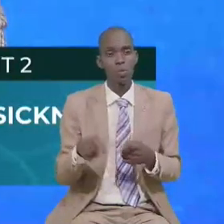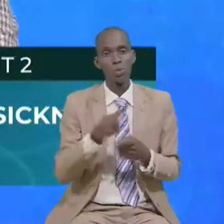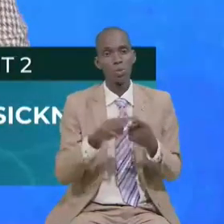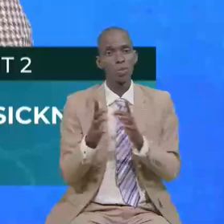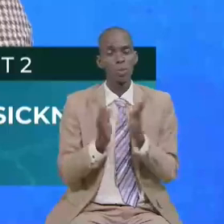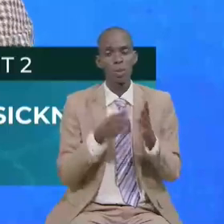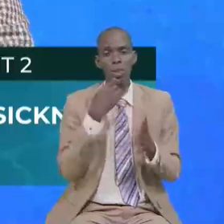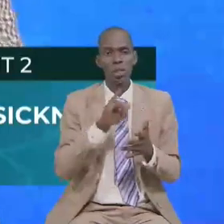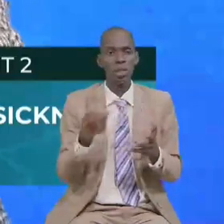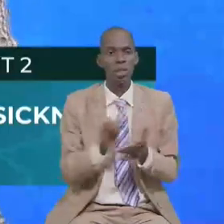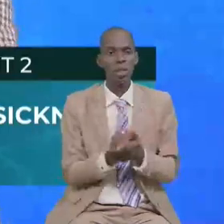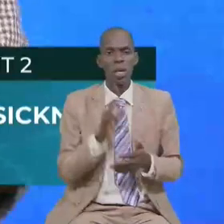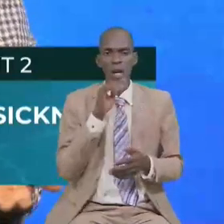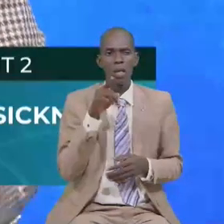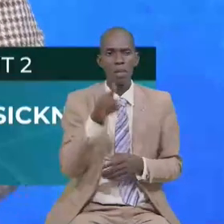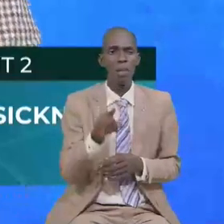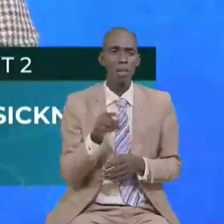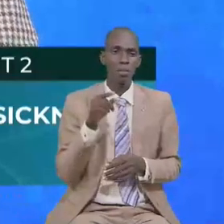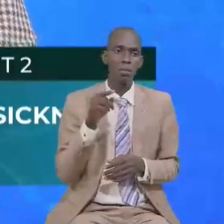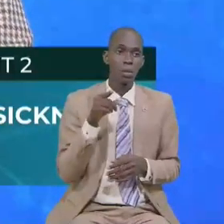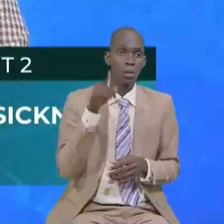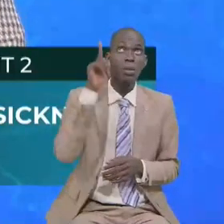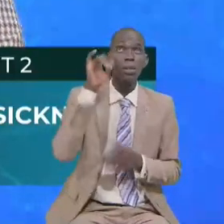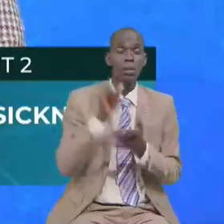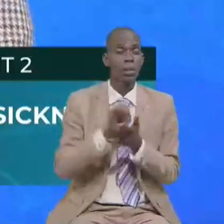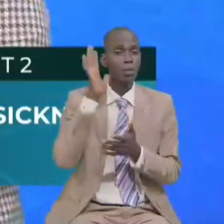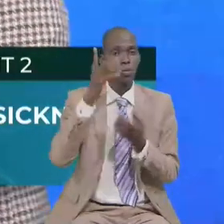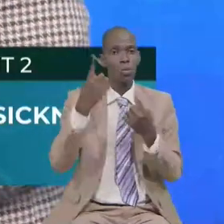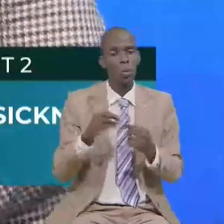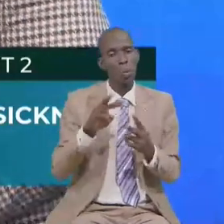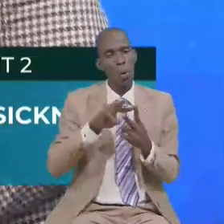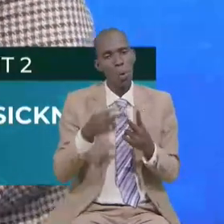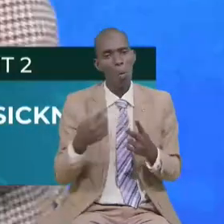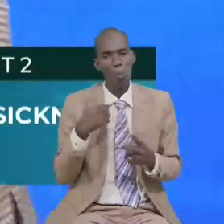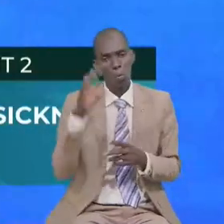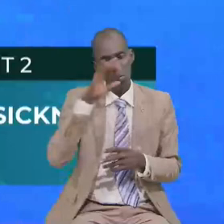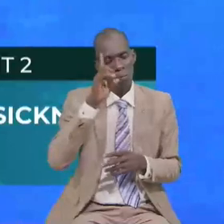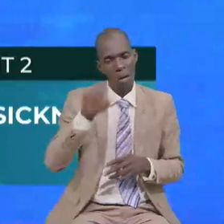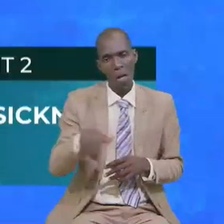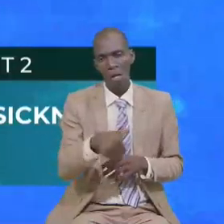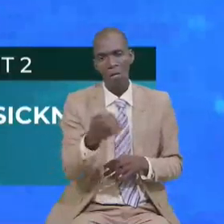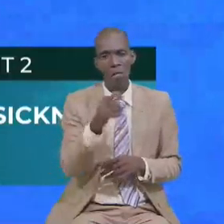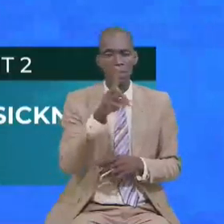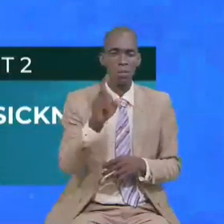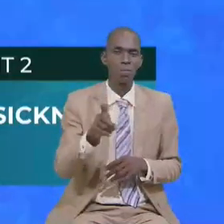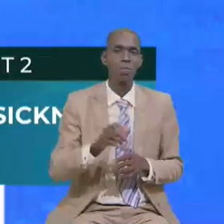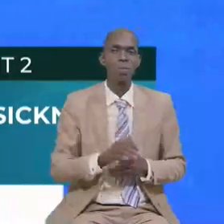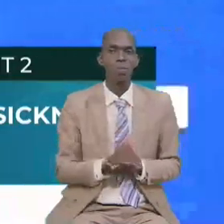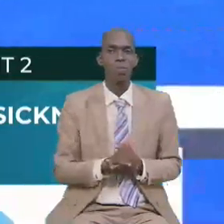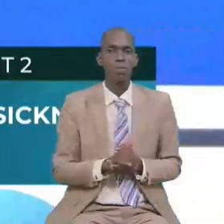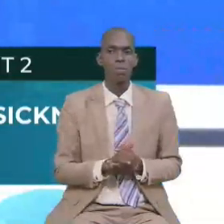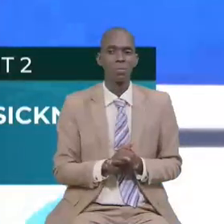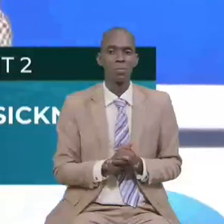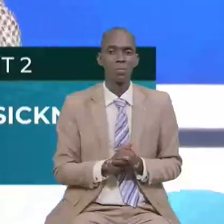Il en appela deux et les envoya vers Jésus pour lui dire, « Es-tu celui qui doit venir ou devons-nous